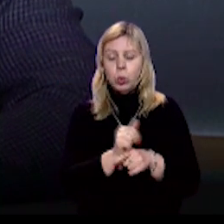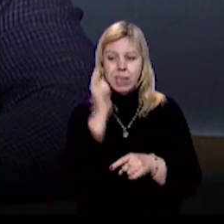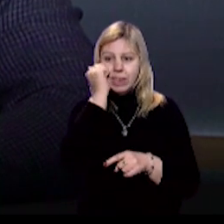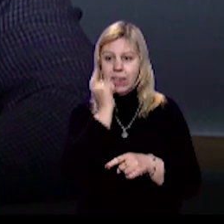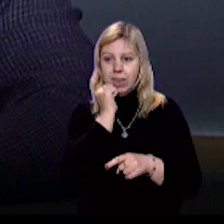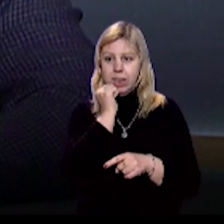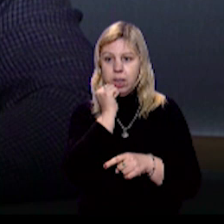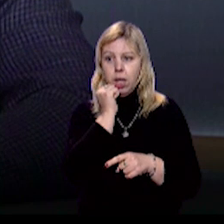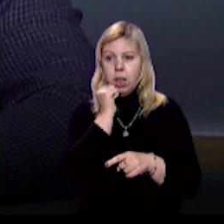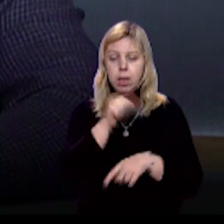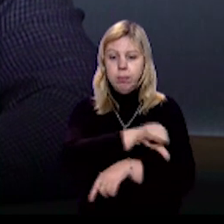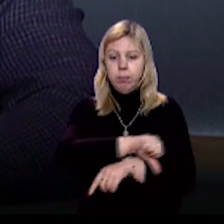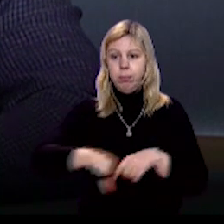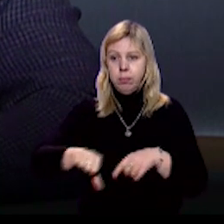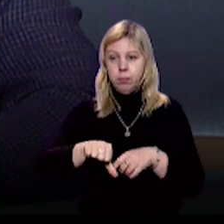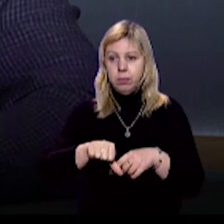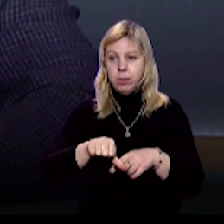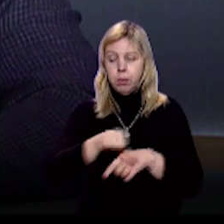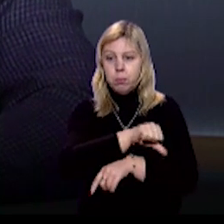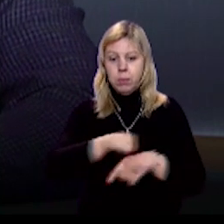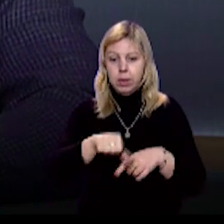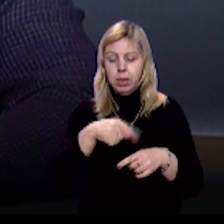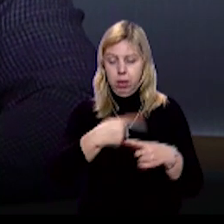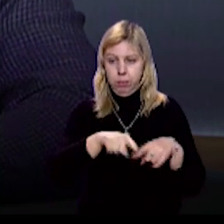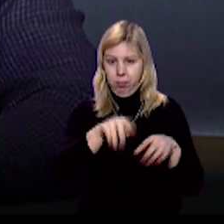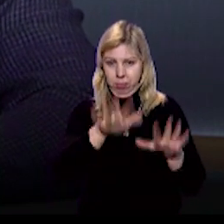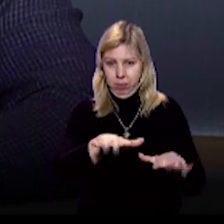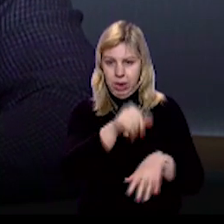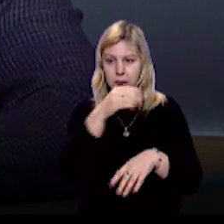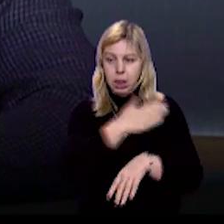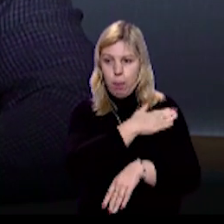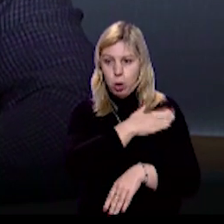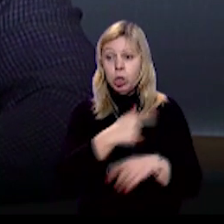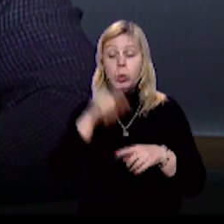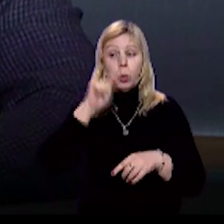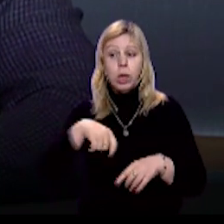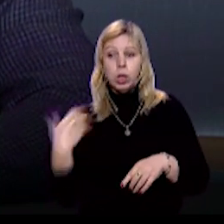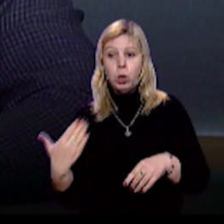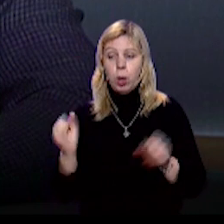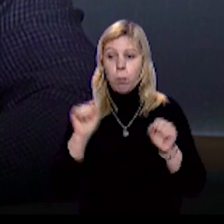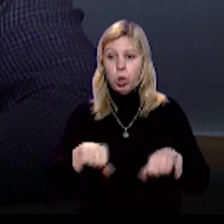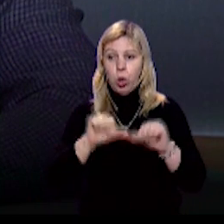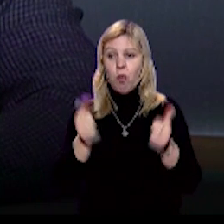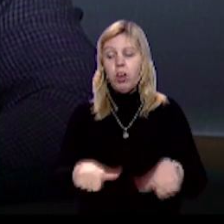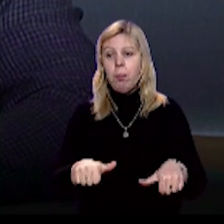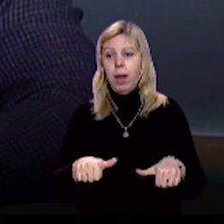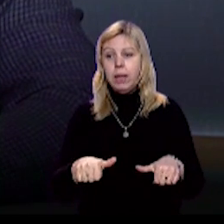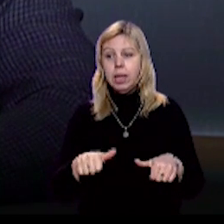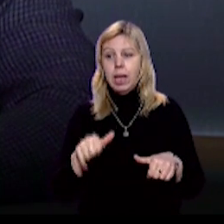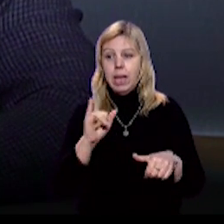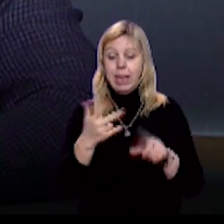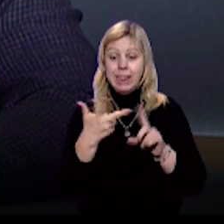старий прикордонний цей митний пункт. Якщо з української сторони можна оформляти